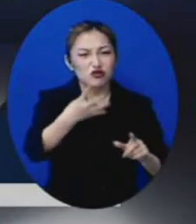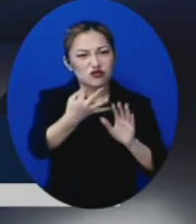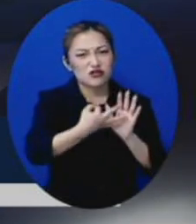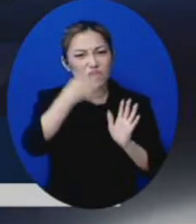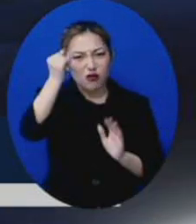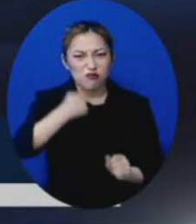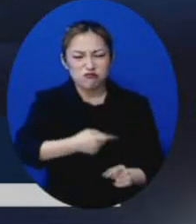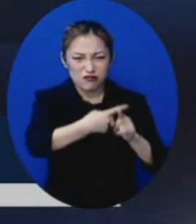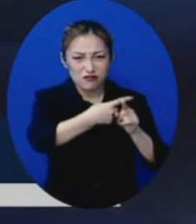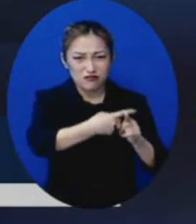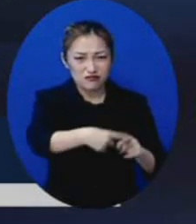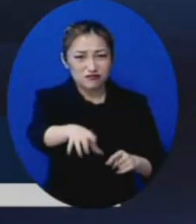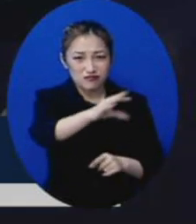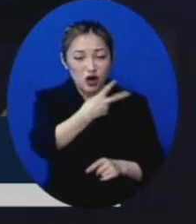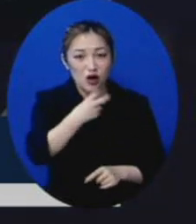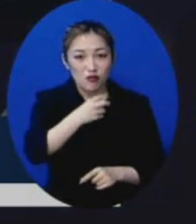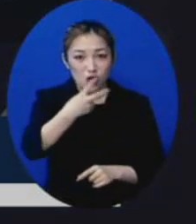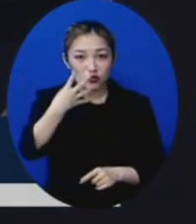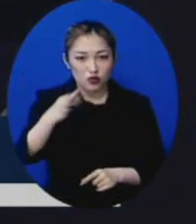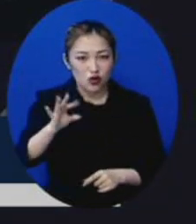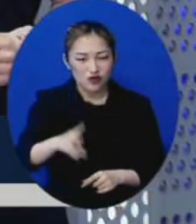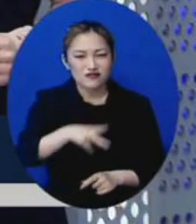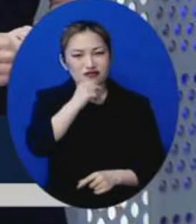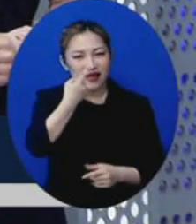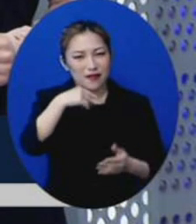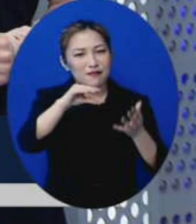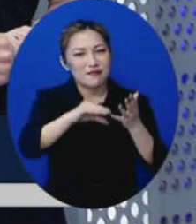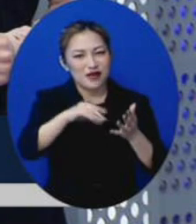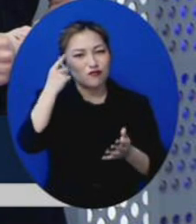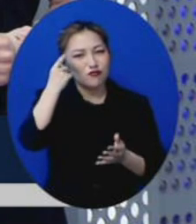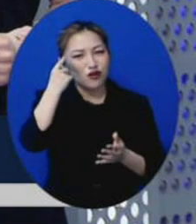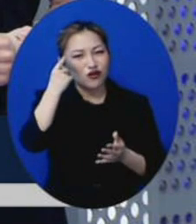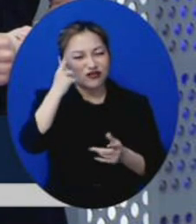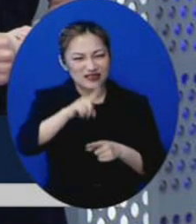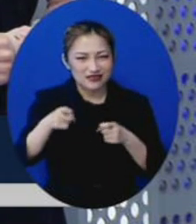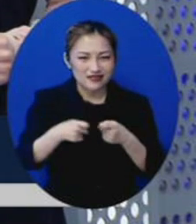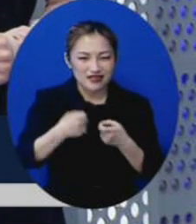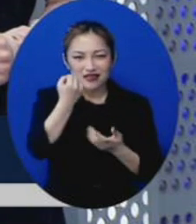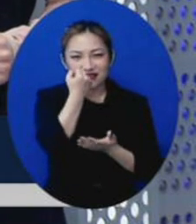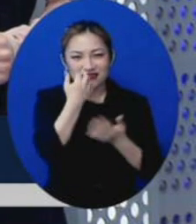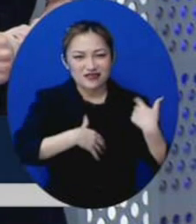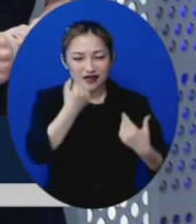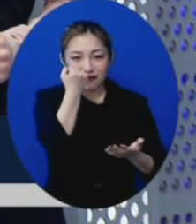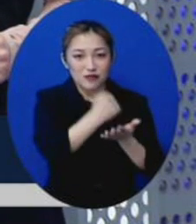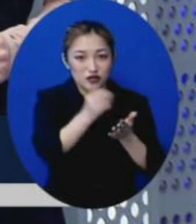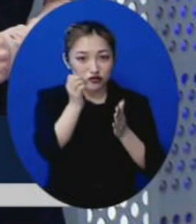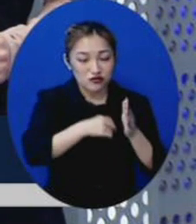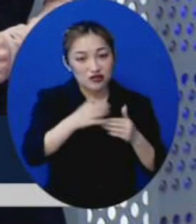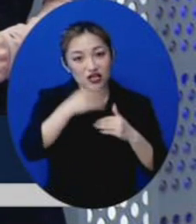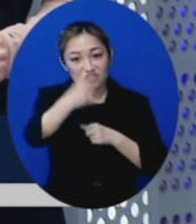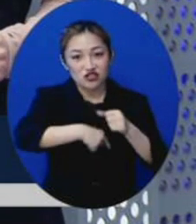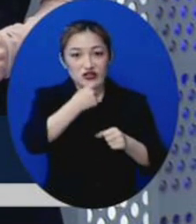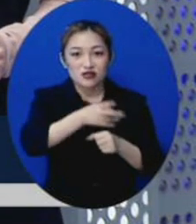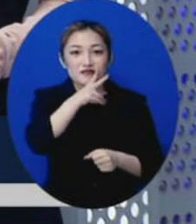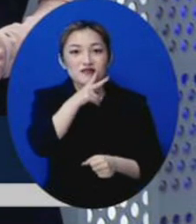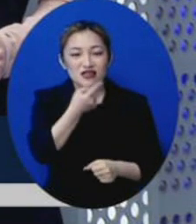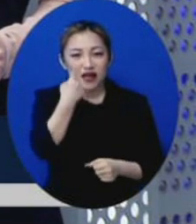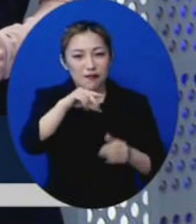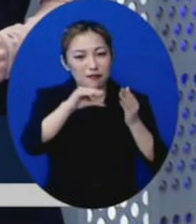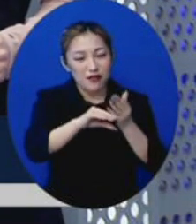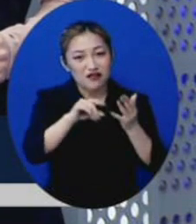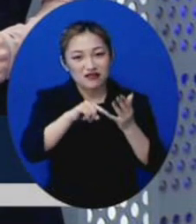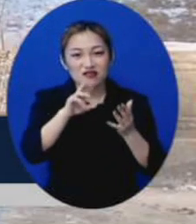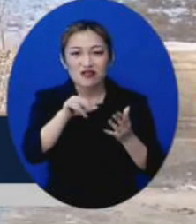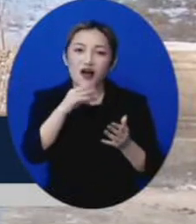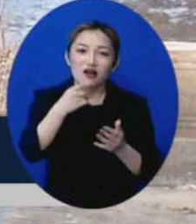хувиар нэмэгдсэн байна. 2024 оны хөдөлмөрийн үлсний доод хэмжээг энэ улиралд багтаан батлах ёстой. За эх оны цалингийн доод хэмжээ яригдж байгаа